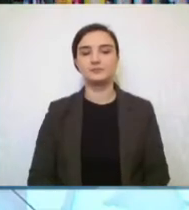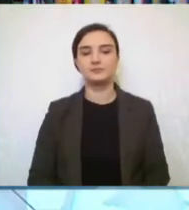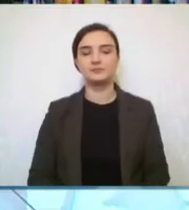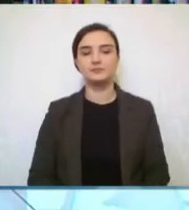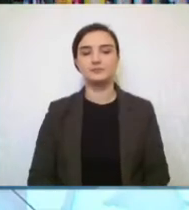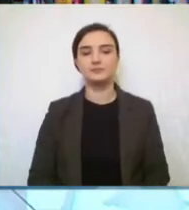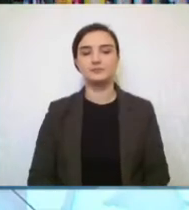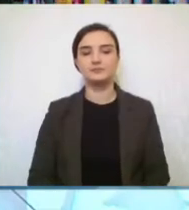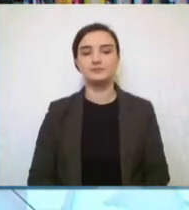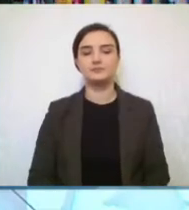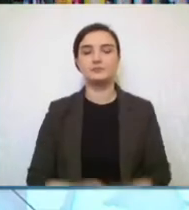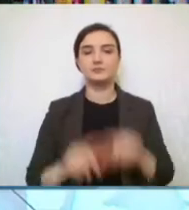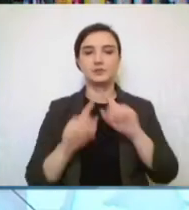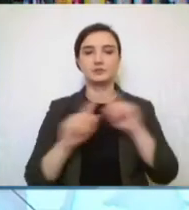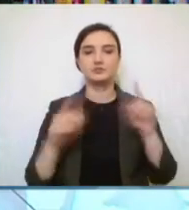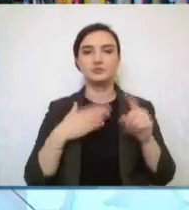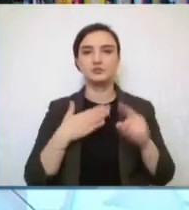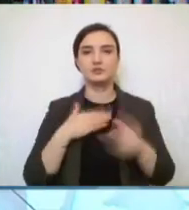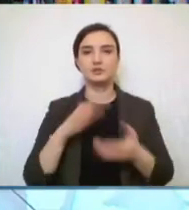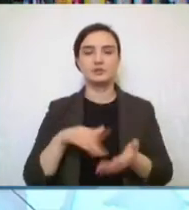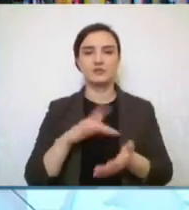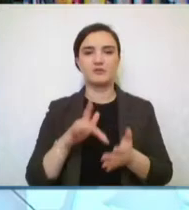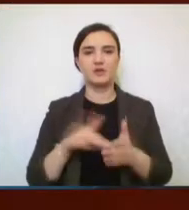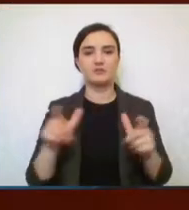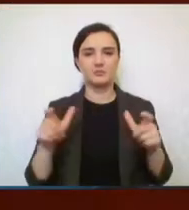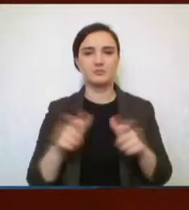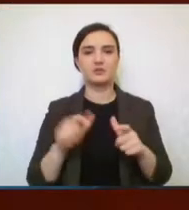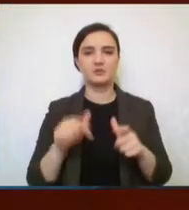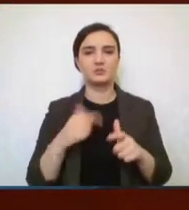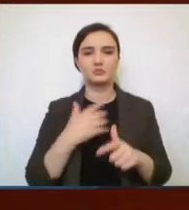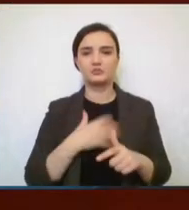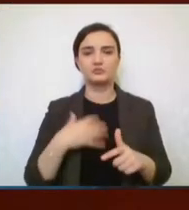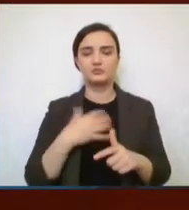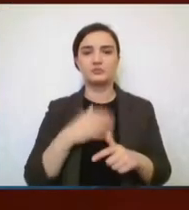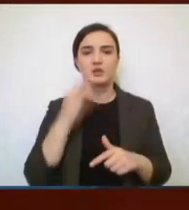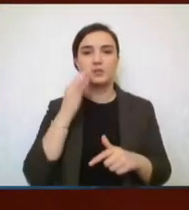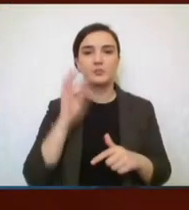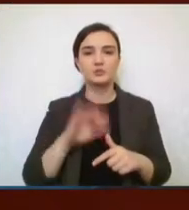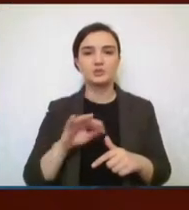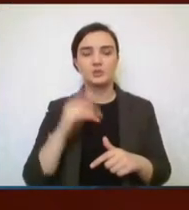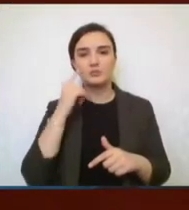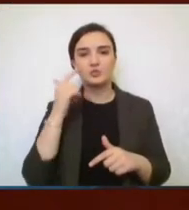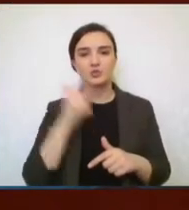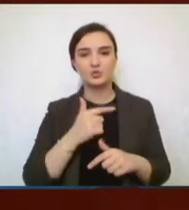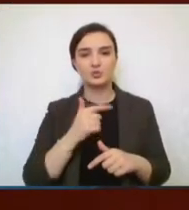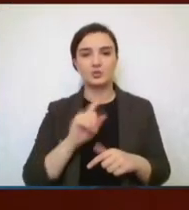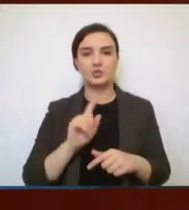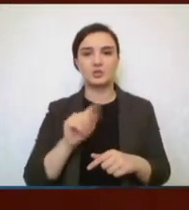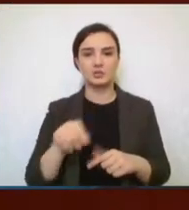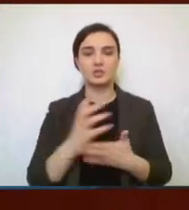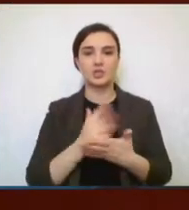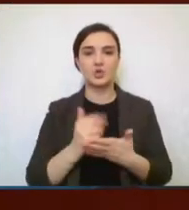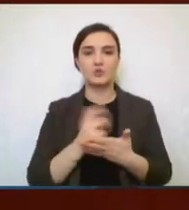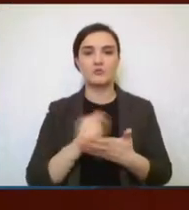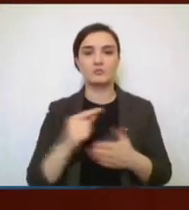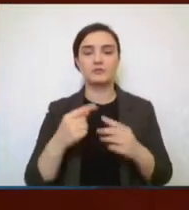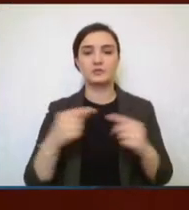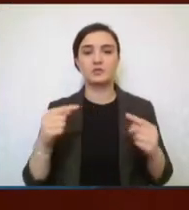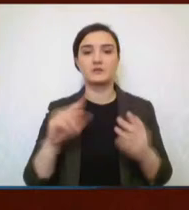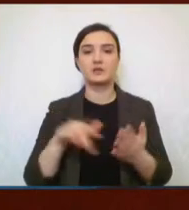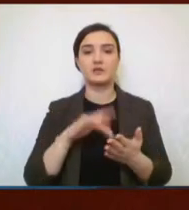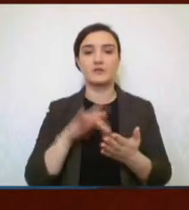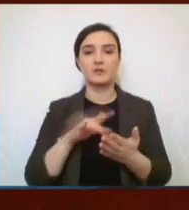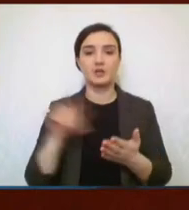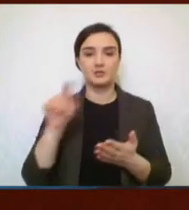პატარა ქვეყნისათვის უმნიშვნელოვანესია გამოცდილება, ცოდნა, რომელსაც აგროვებს სხვადასხვა ქვეყანა. და